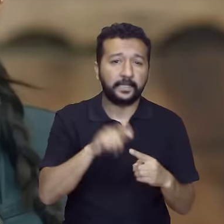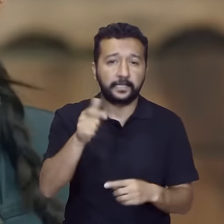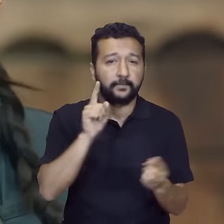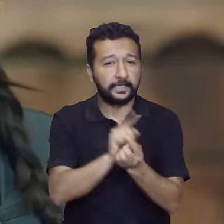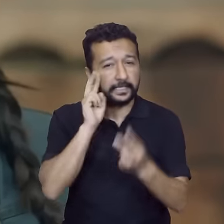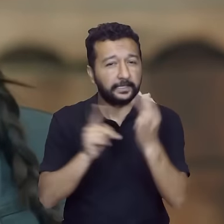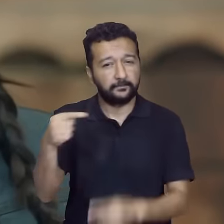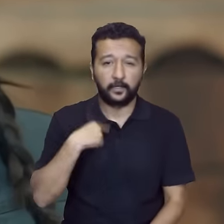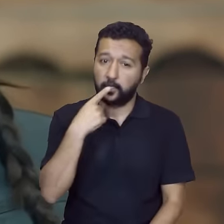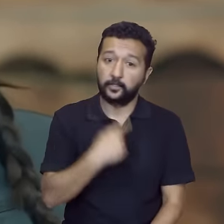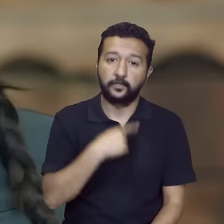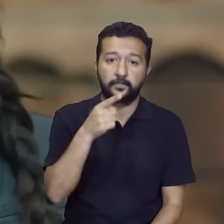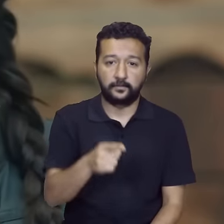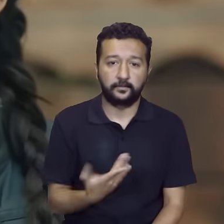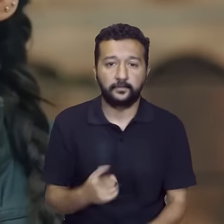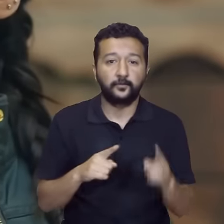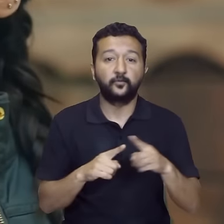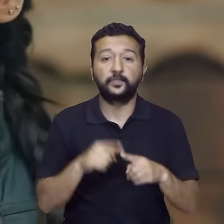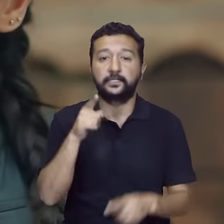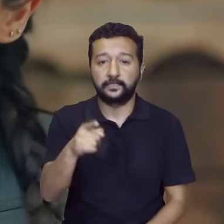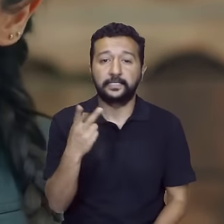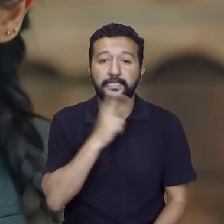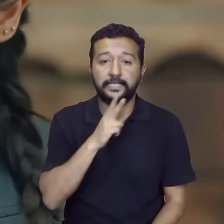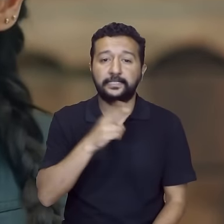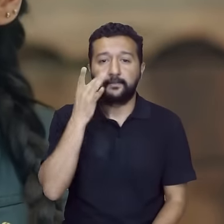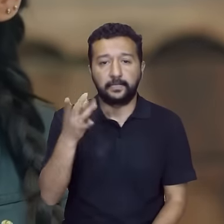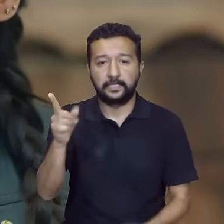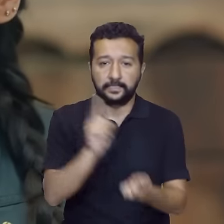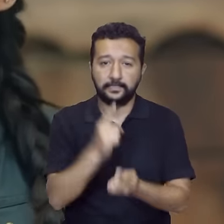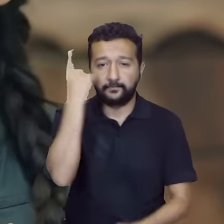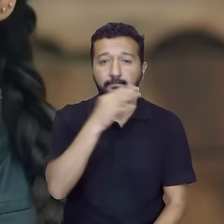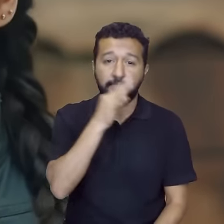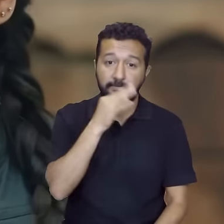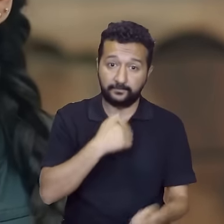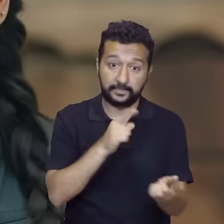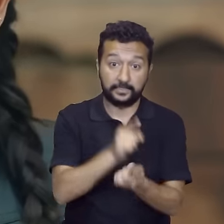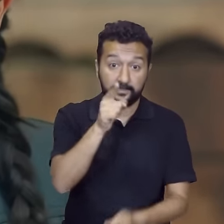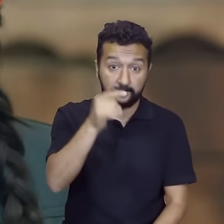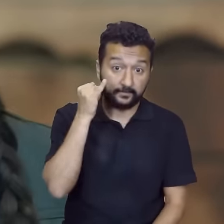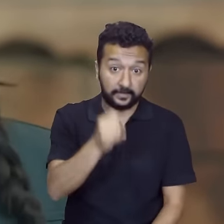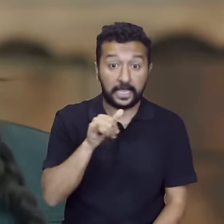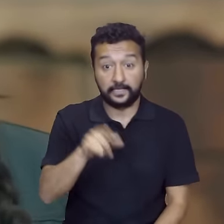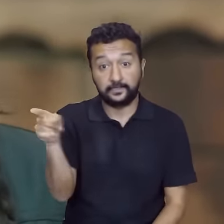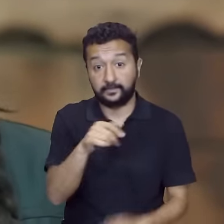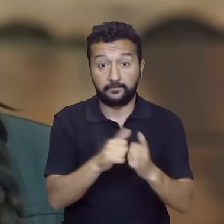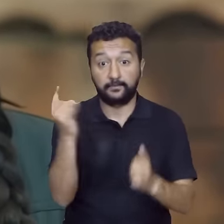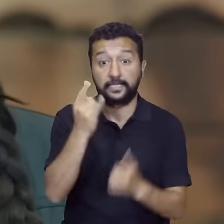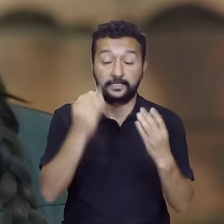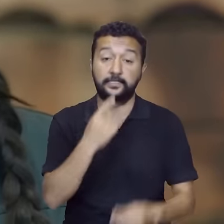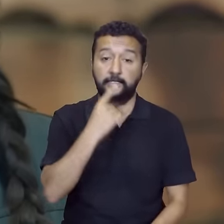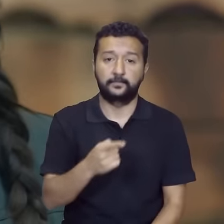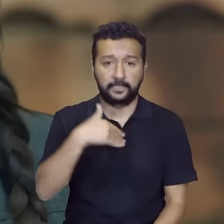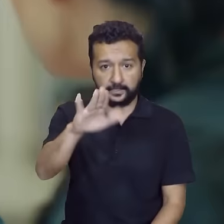zaman tanıştıracaksın beni onu söyle. Tuncay, teyzem belli ki benzetmiş amcanı. Ben de seni benzetirim. Amca yeğen dolanırsınız